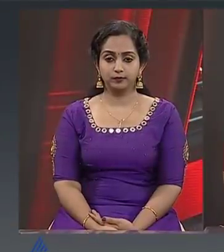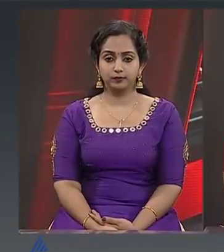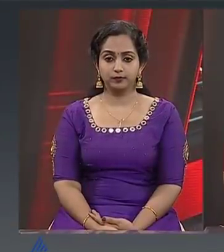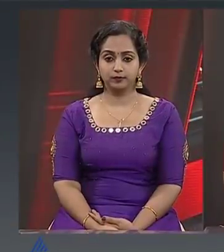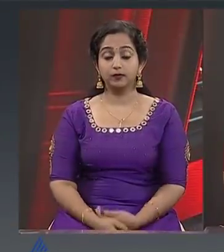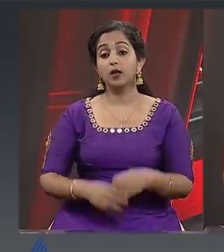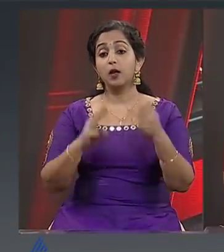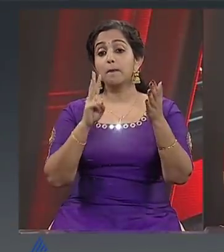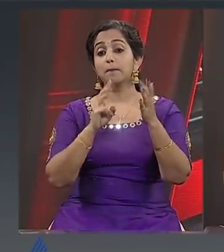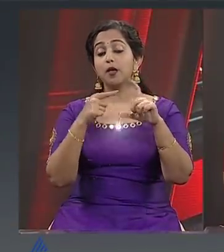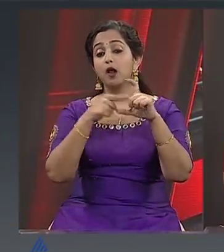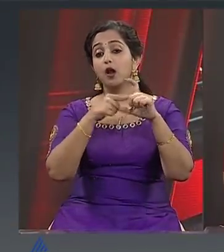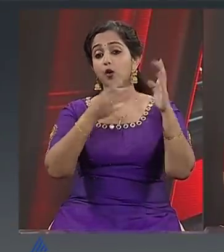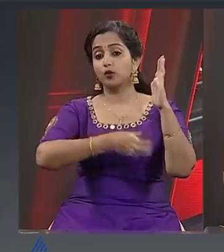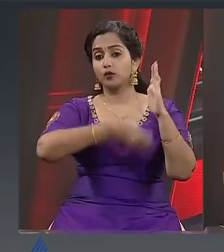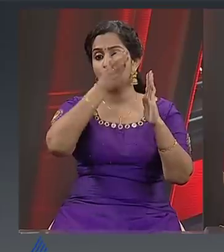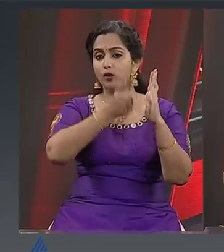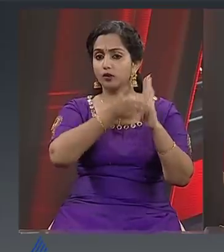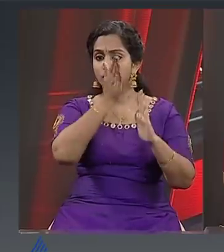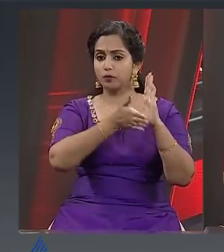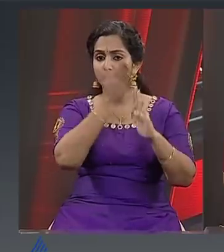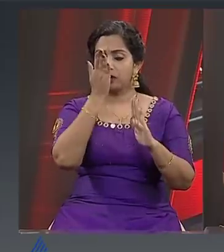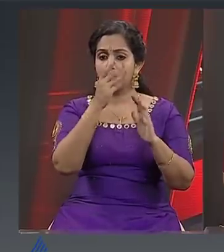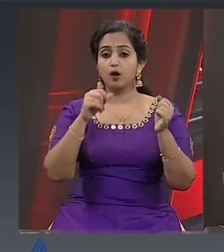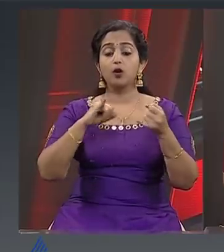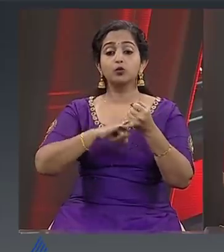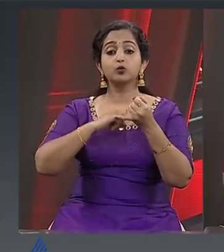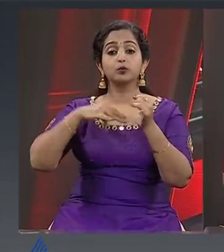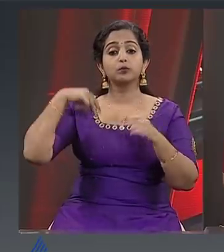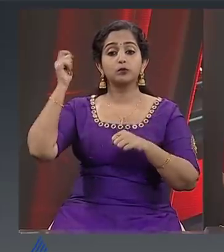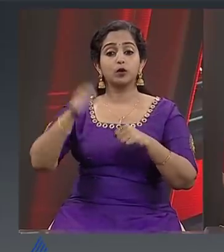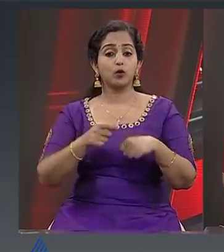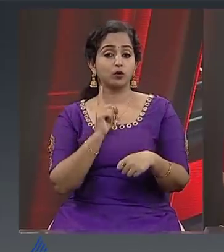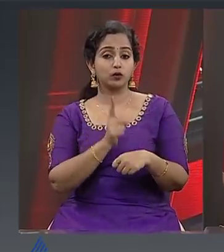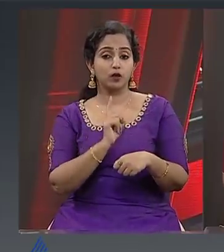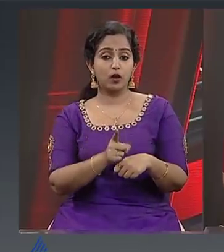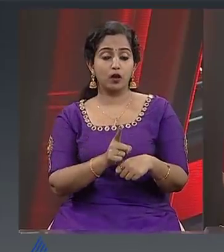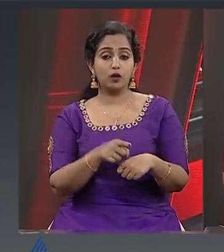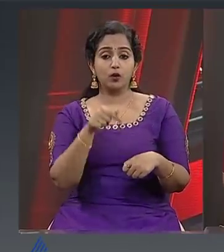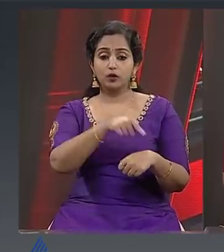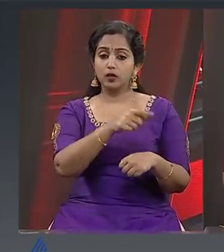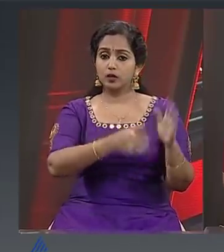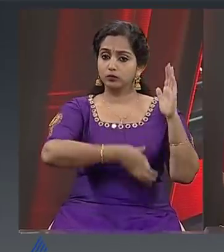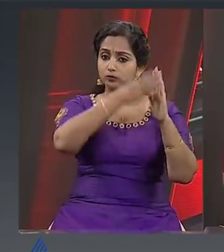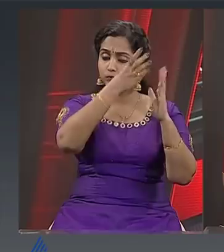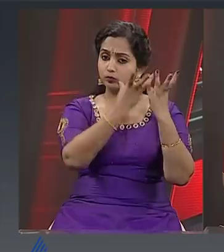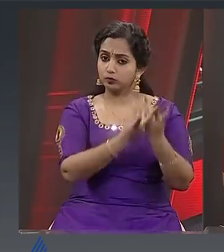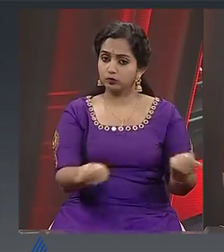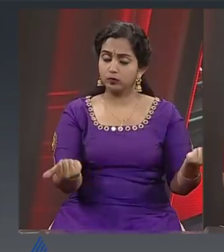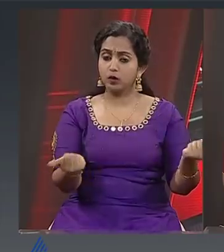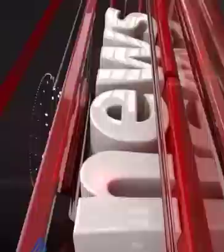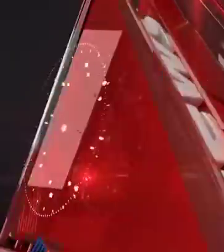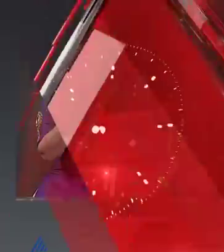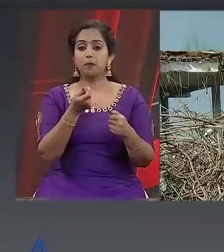മരട് ഫ്ളാറ്റ് നിർമ്മാതാക്കൾക്ക് സുപ്രീംകോടതിയുടെ മുന്നറിയിപ്പ്. നഷ്ടപരിഹാര തുകയുടെ പകുതി കെട്ടിവയ്ക്കണം. തുക കെട്ടിവച്ചില്ലെങ്കിൽ റവന്യൂ